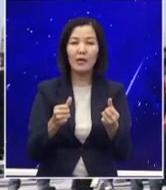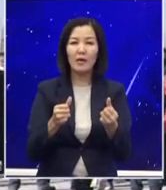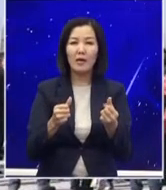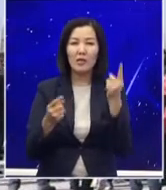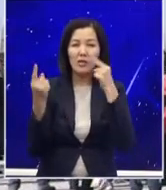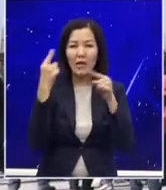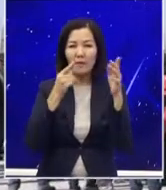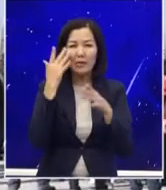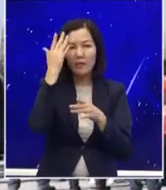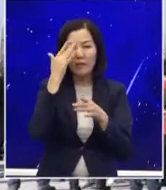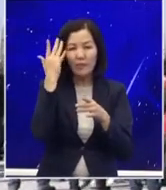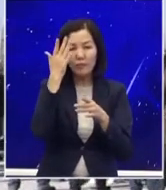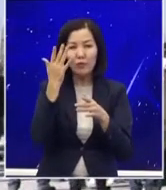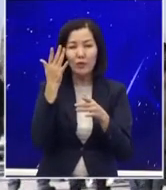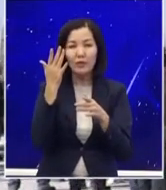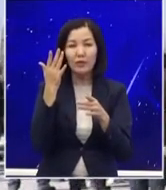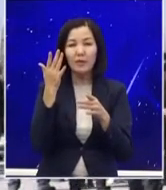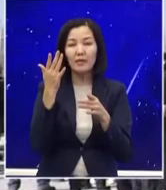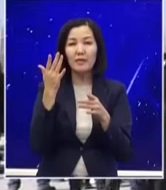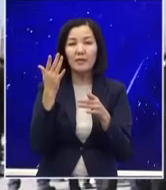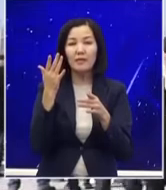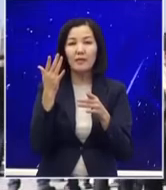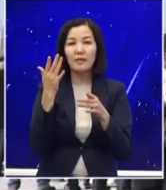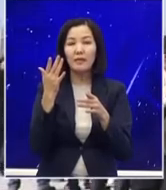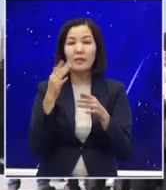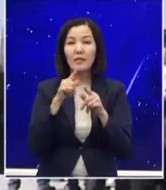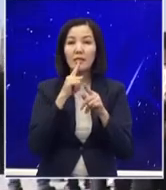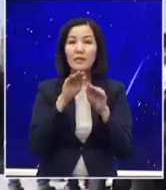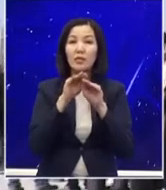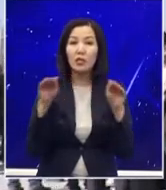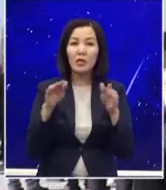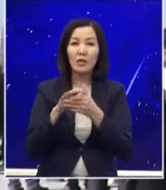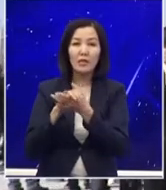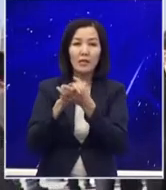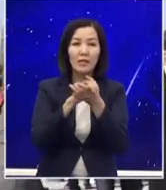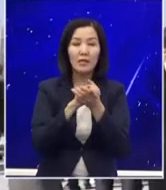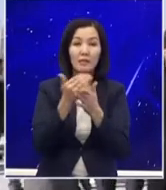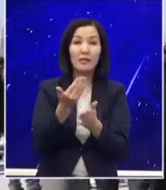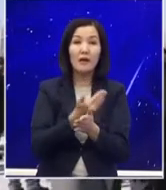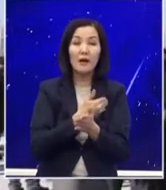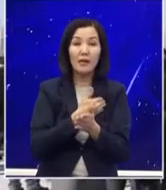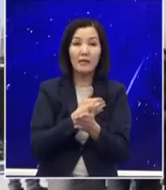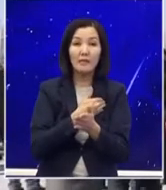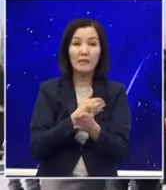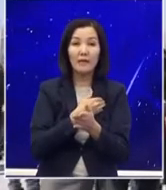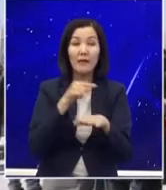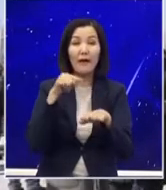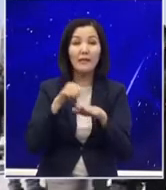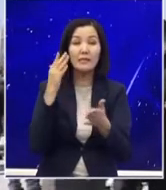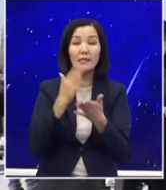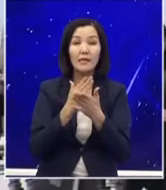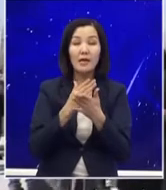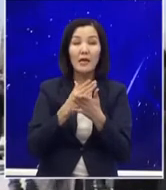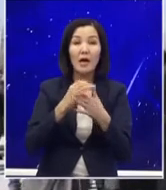осы бір тыныштықты бағып тұрғандай бір әсер қалдырады. Астындағы аты да